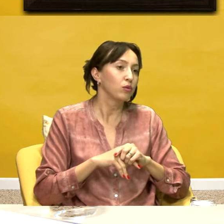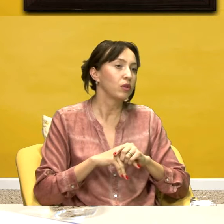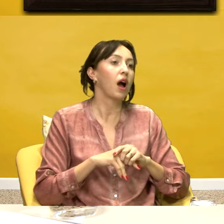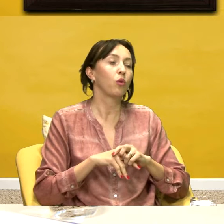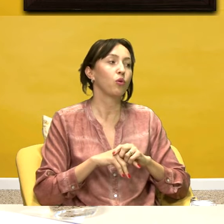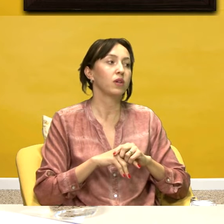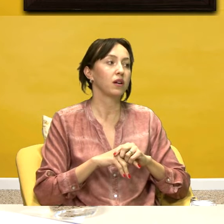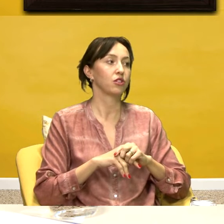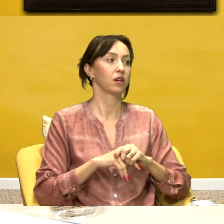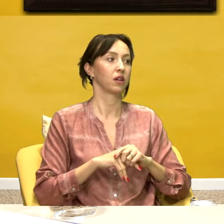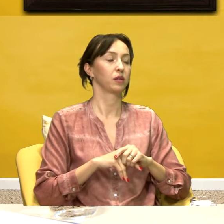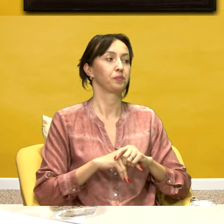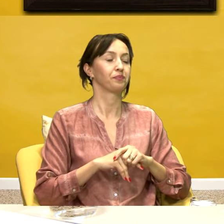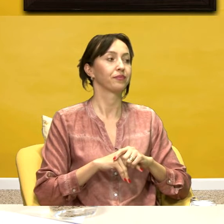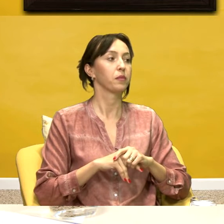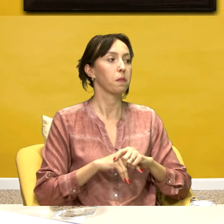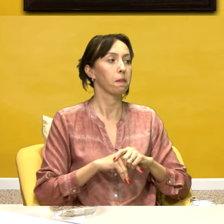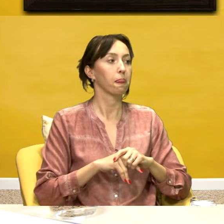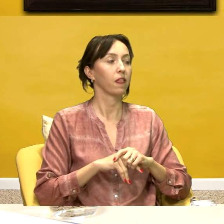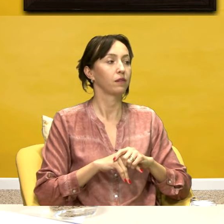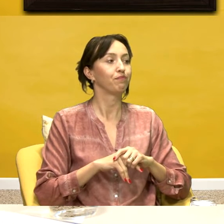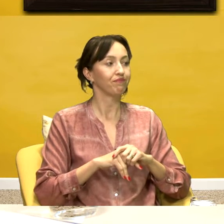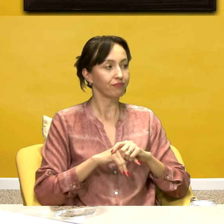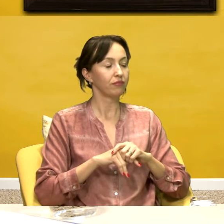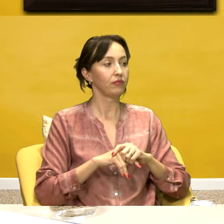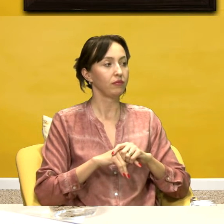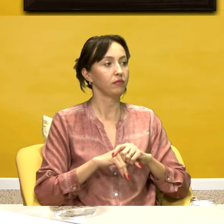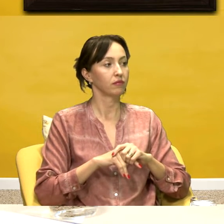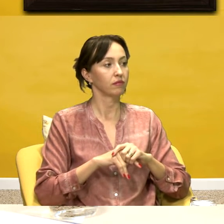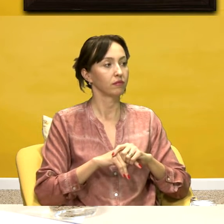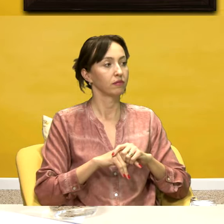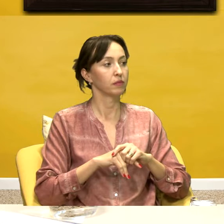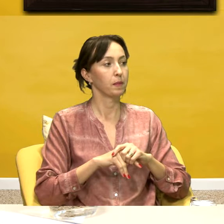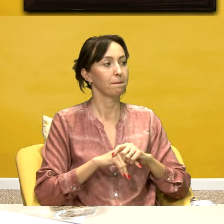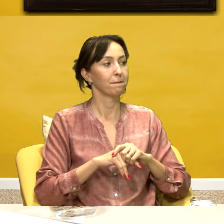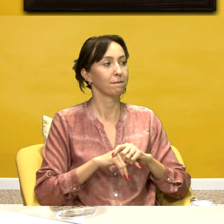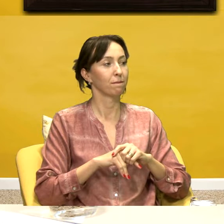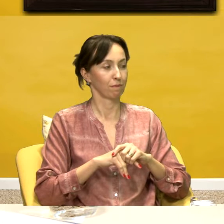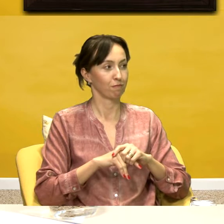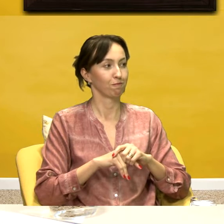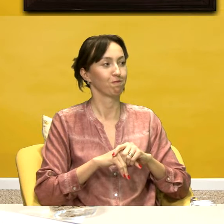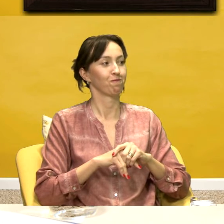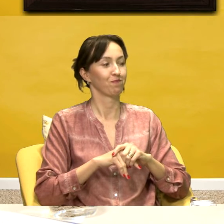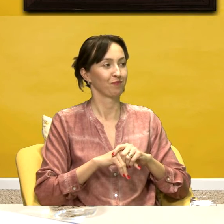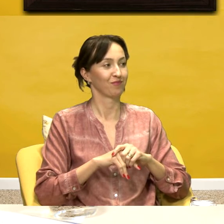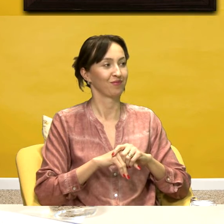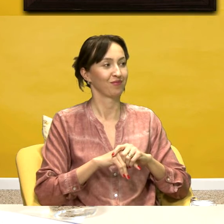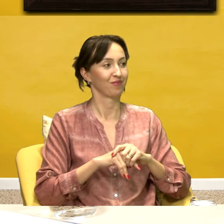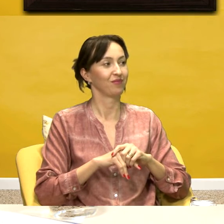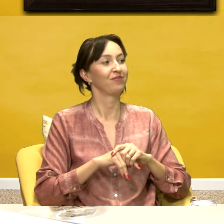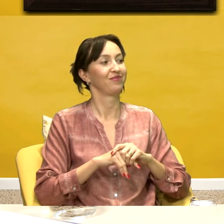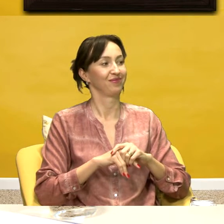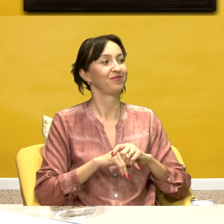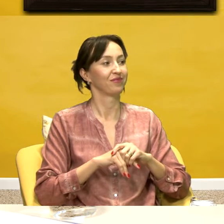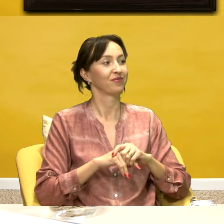Da. Nu vine Acum ca supărată, nu vine supărată de la grădiniță că unul, fiind totuși grupa mare, un copil poate să îi